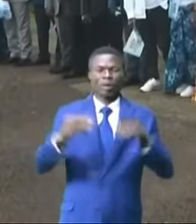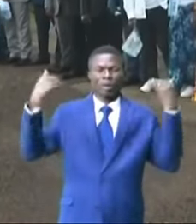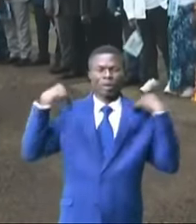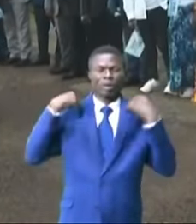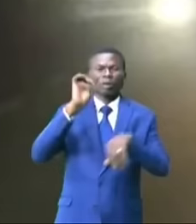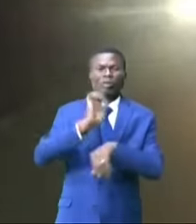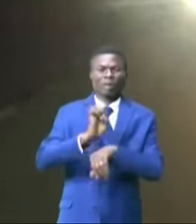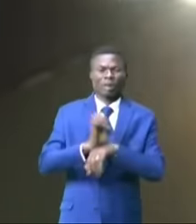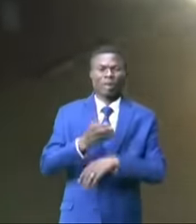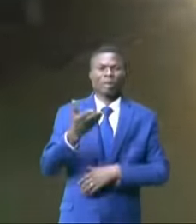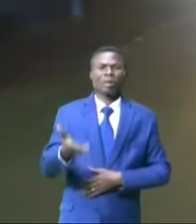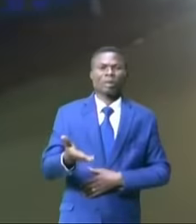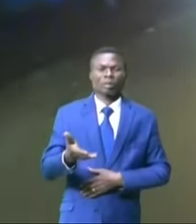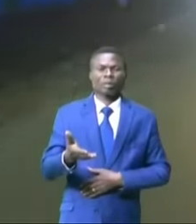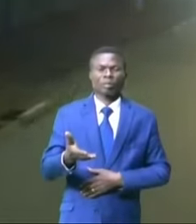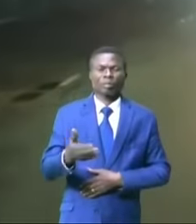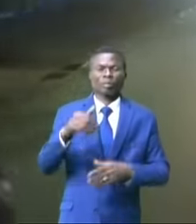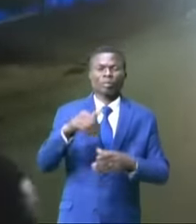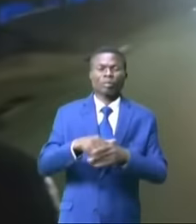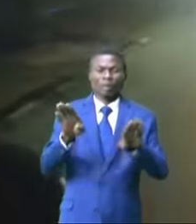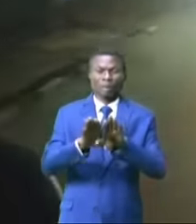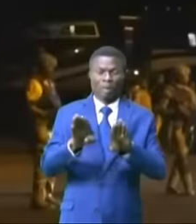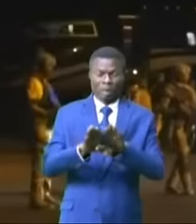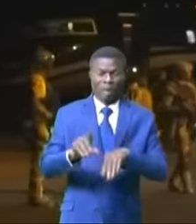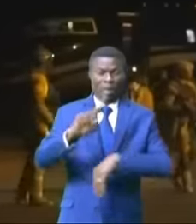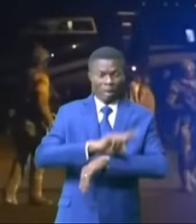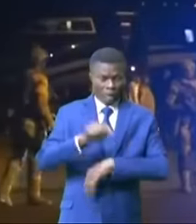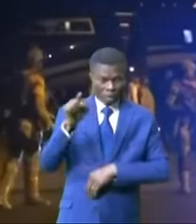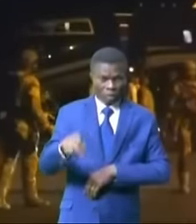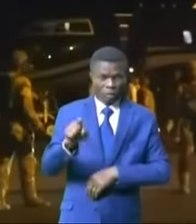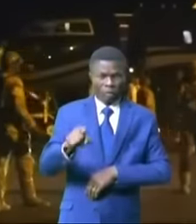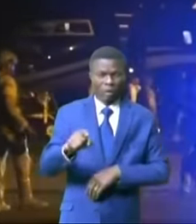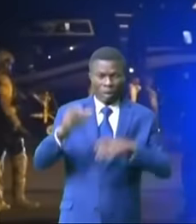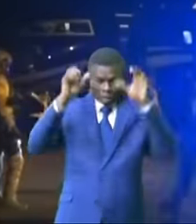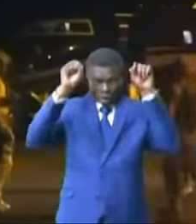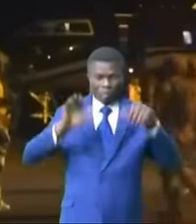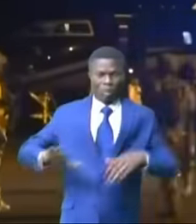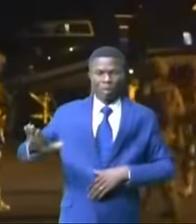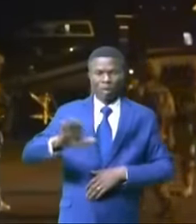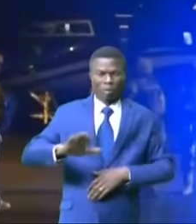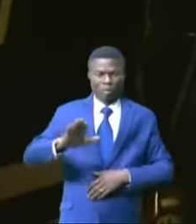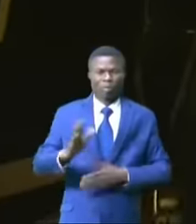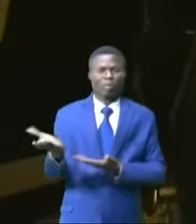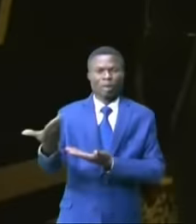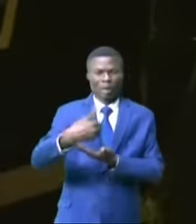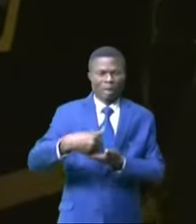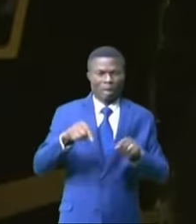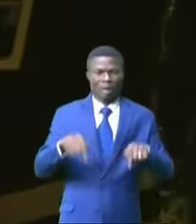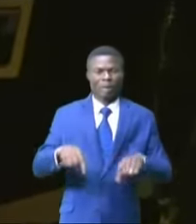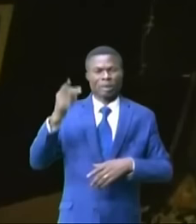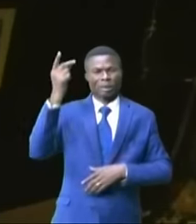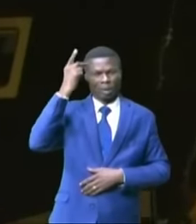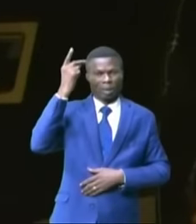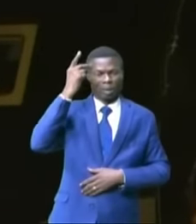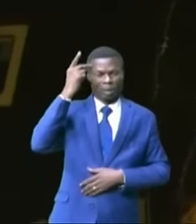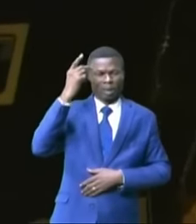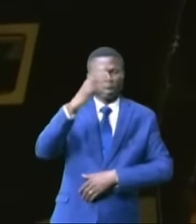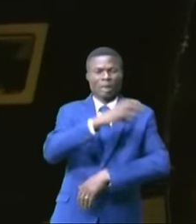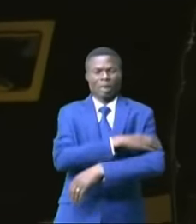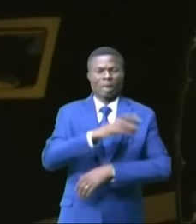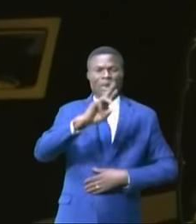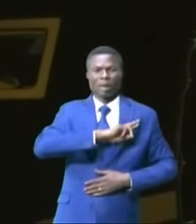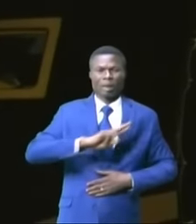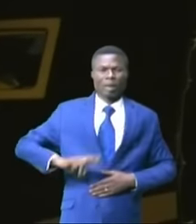confessions religieuses. C'est dans la nuit du même jour que le chef de l'État a regagné Kinshasa, capitale de la